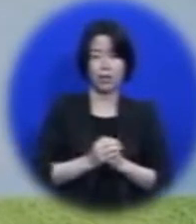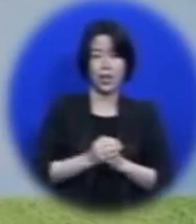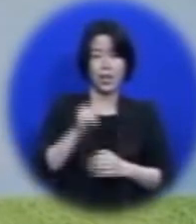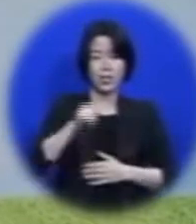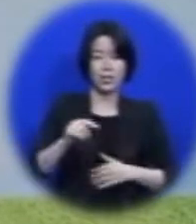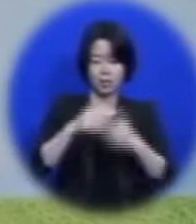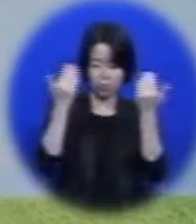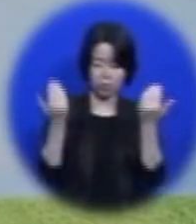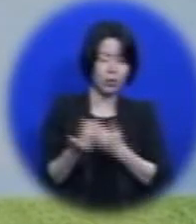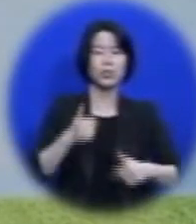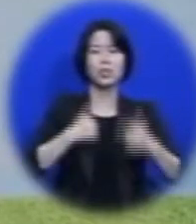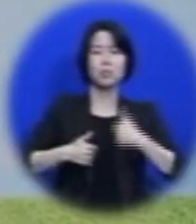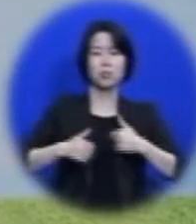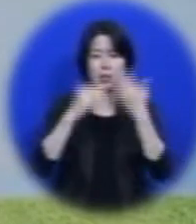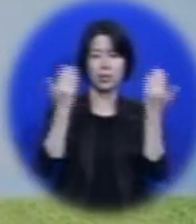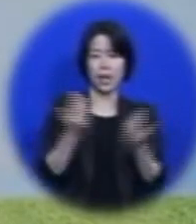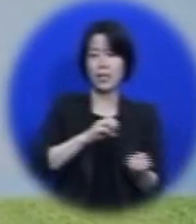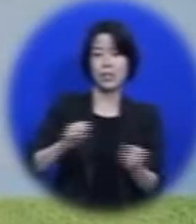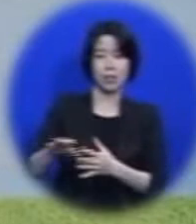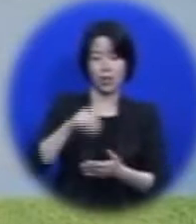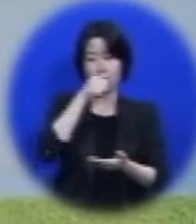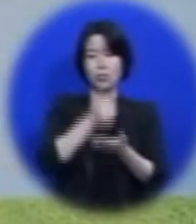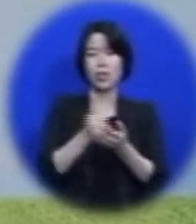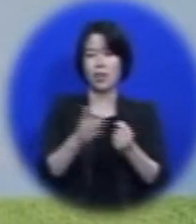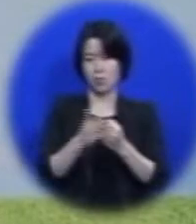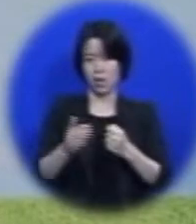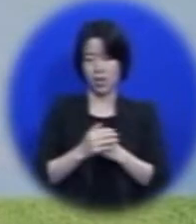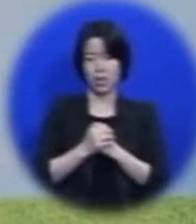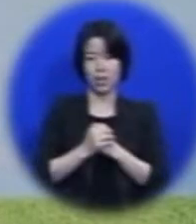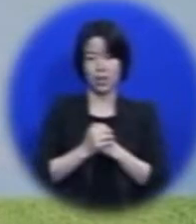모든 기쁨을 다 잃어버렸어요. 죄로 인하여.